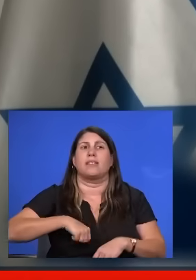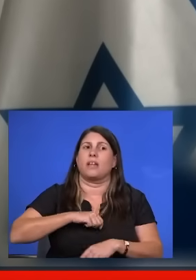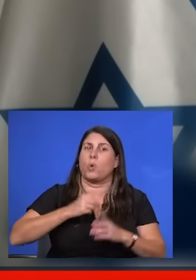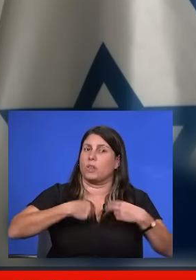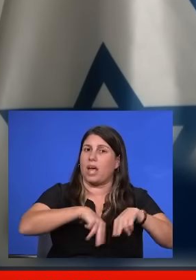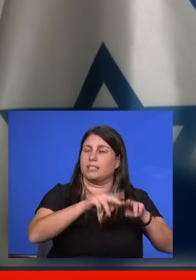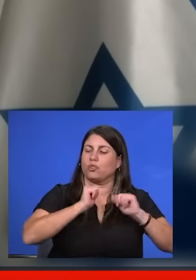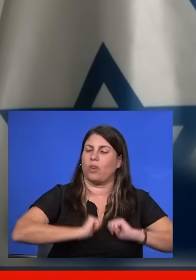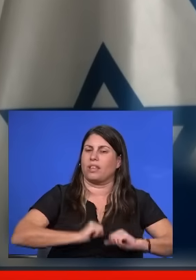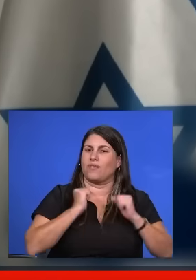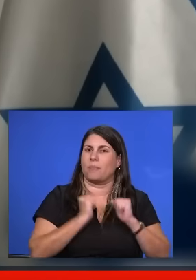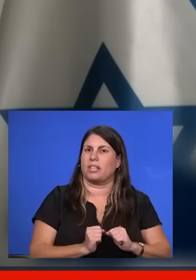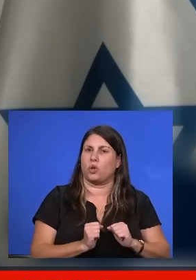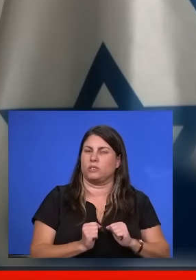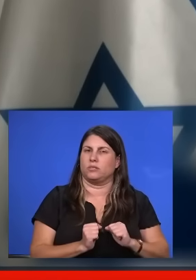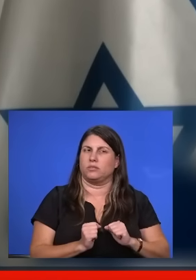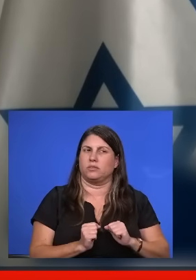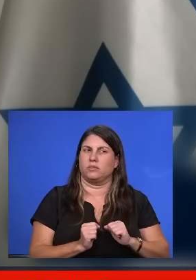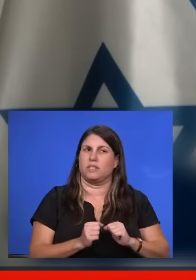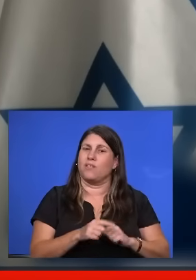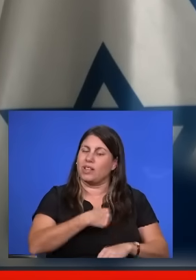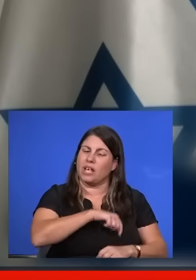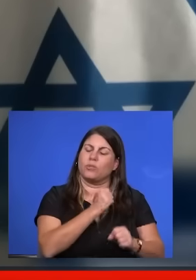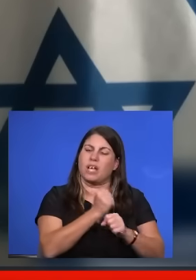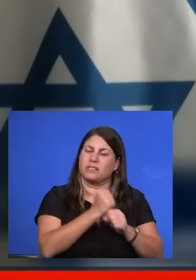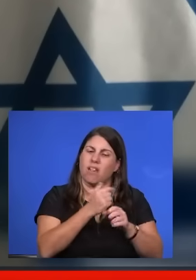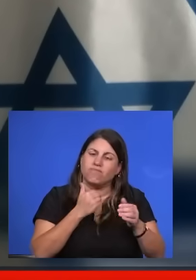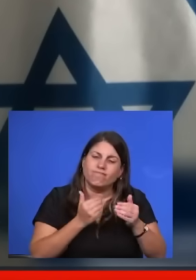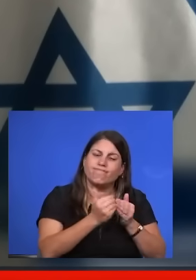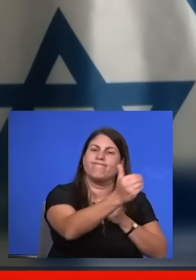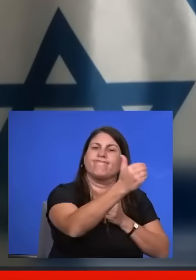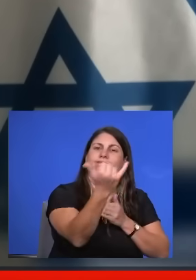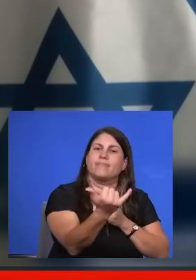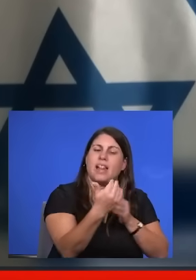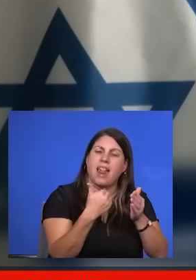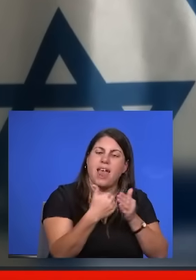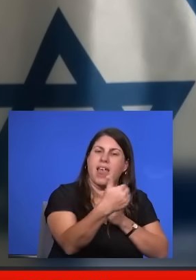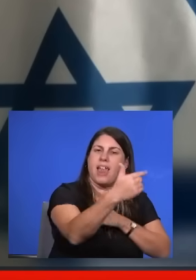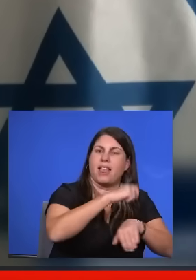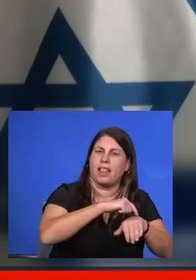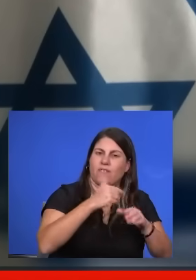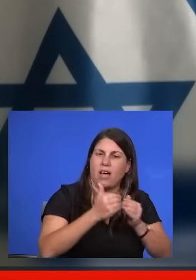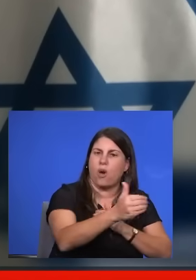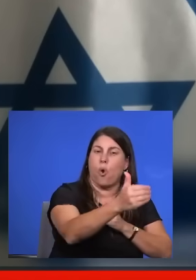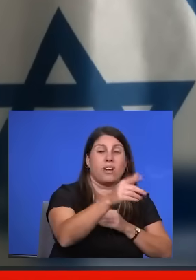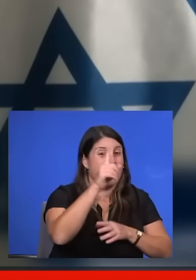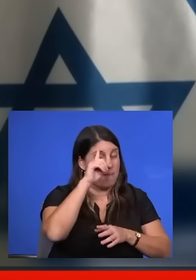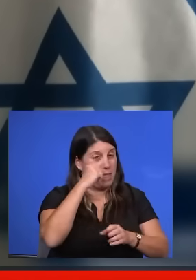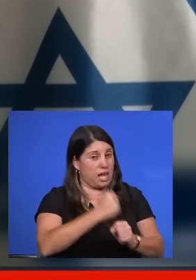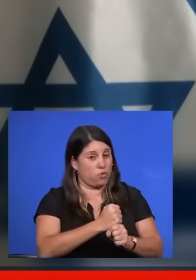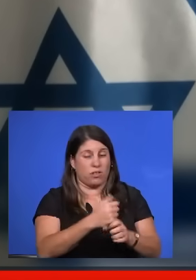והביטחון, ונעשה זאת לטווח רחוק. בנחישות, באחדות